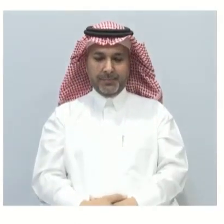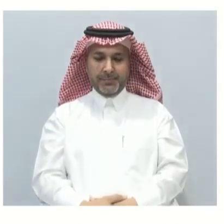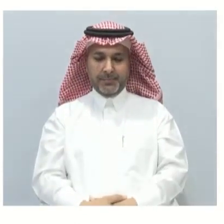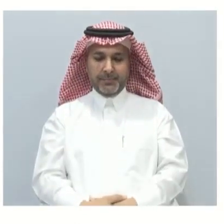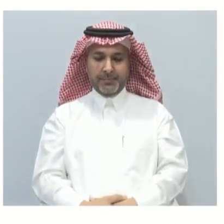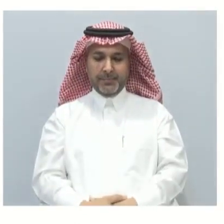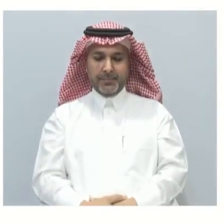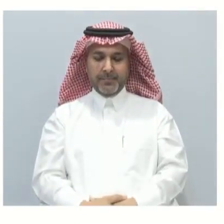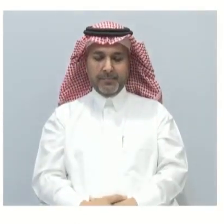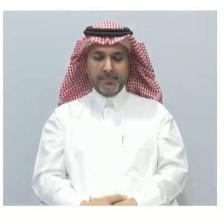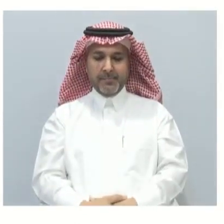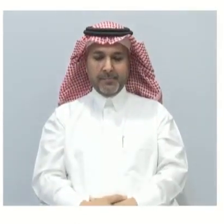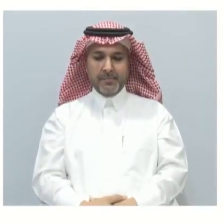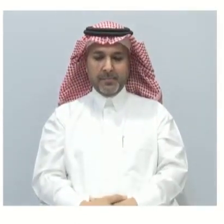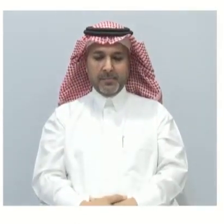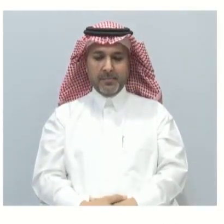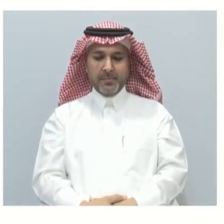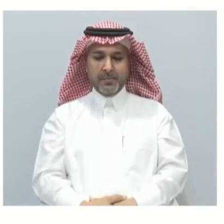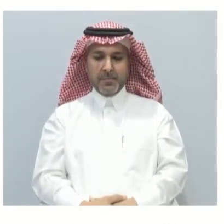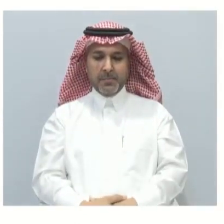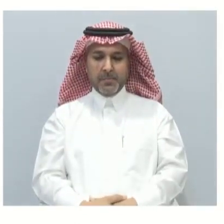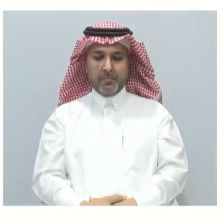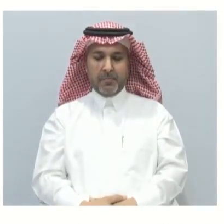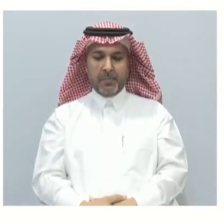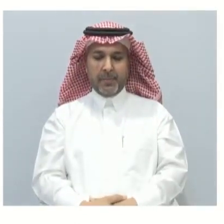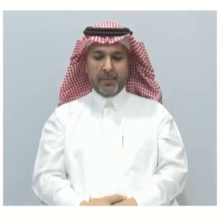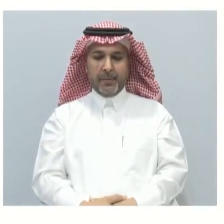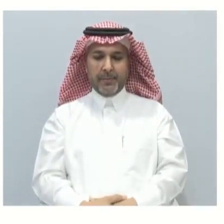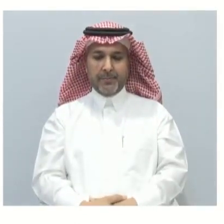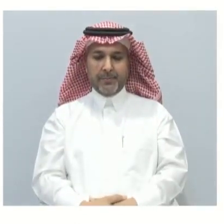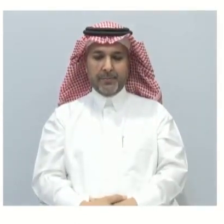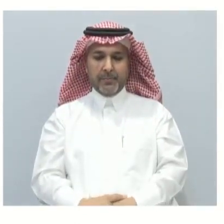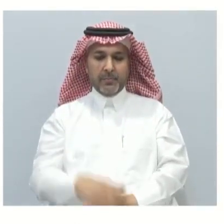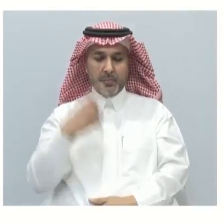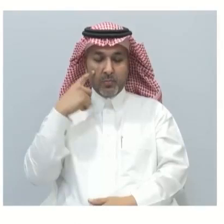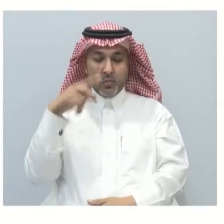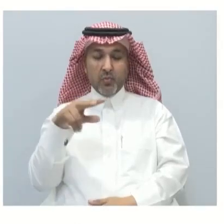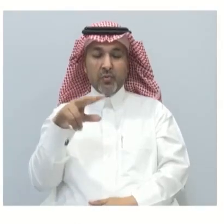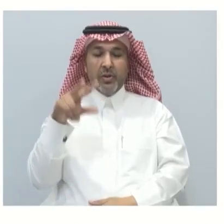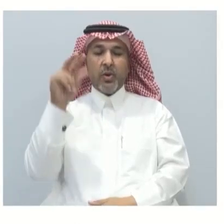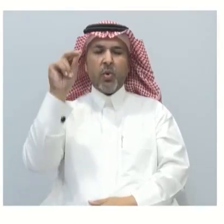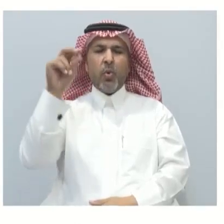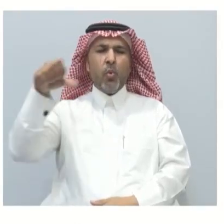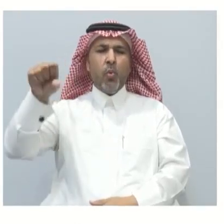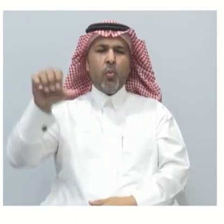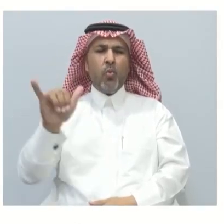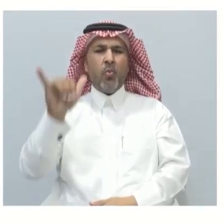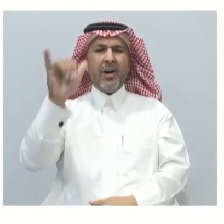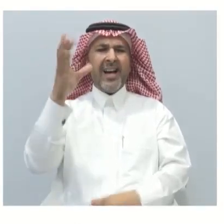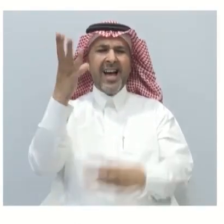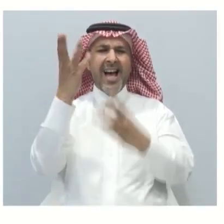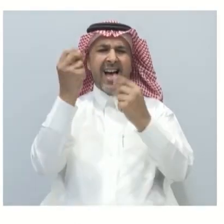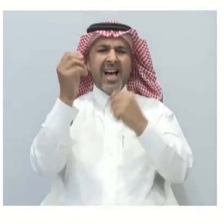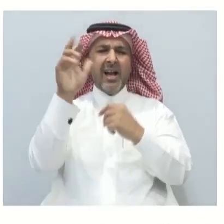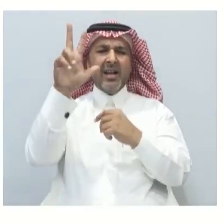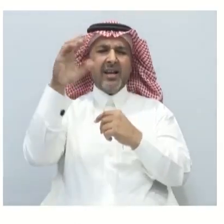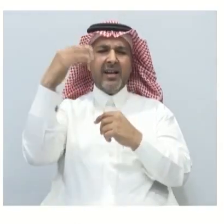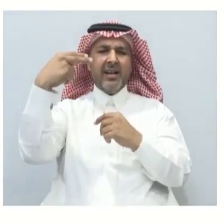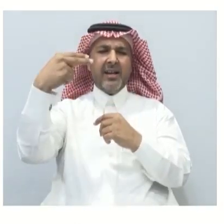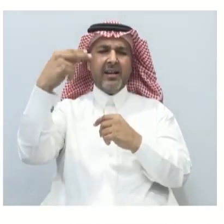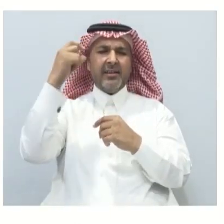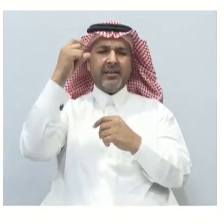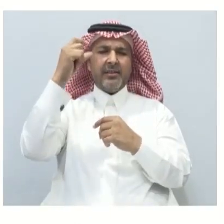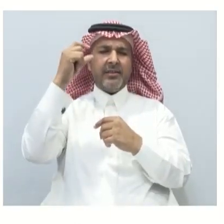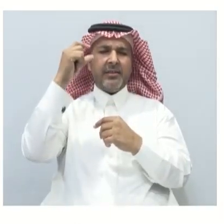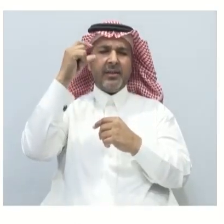على حل المعادلات الاسيه نحتاج نتذكر مع بعض قوى الاعداد فما هي قوى العدد 2 2